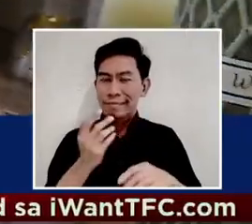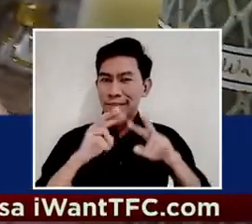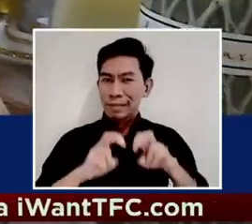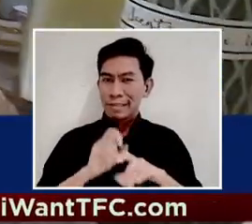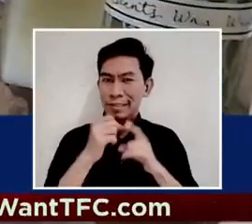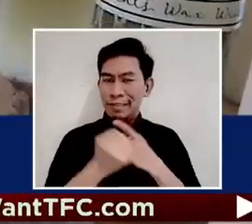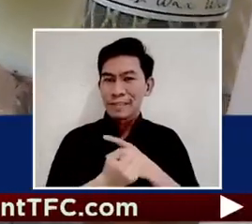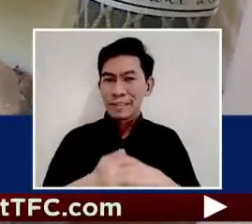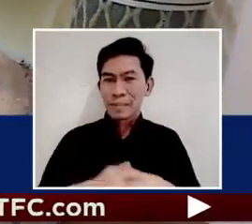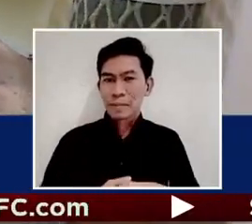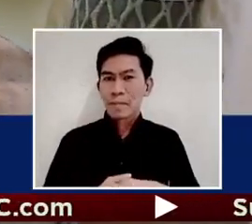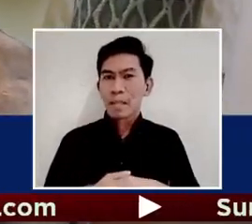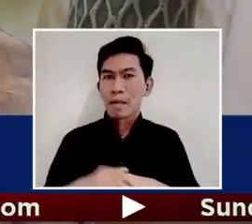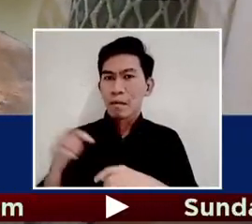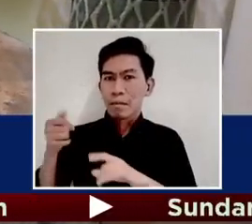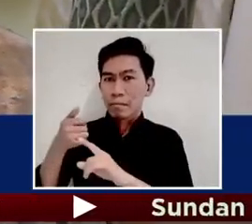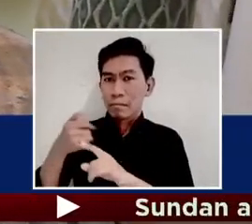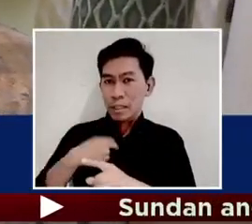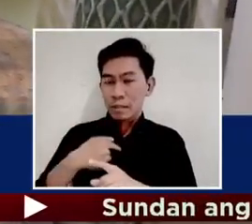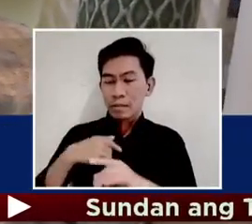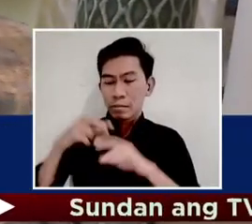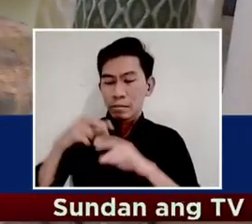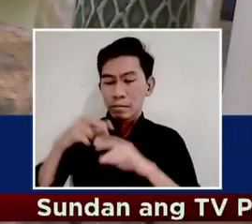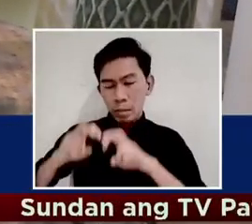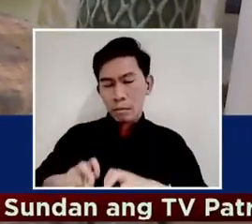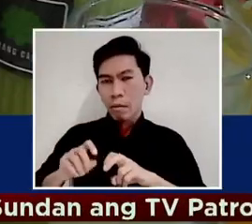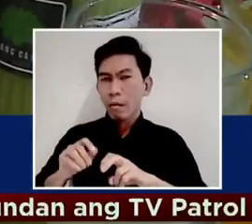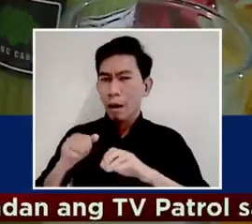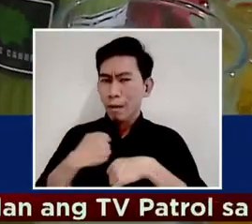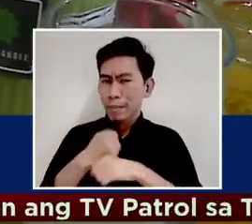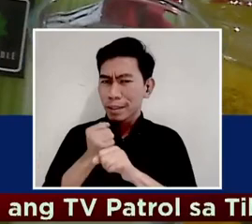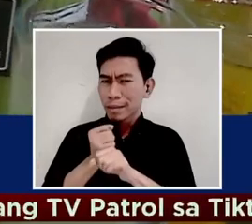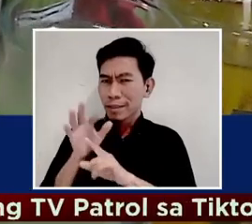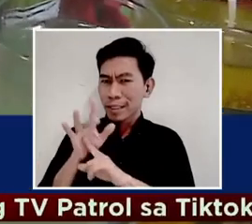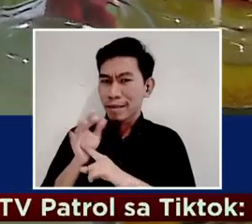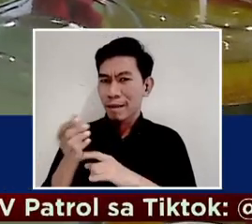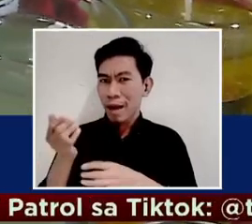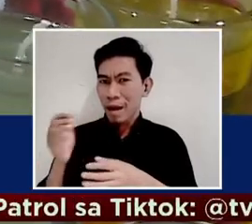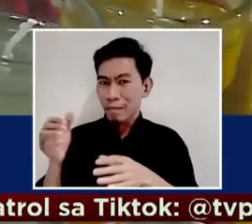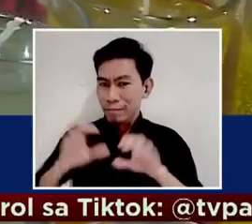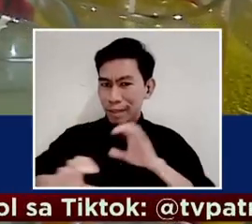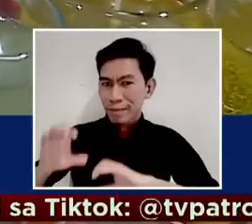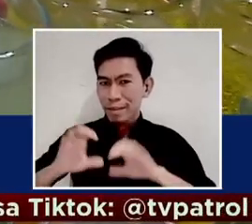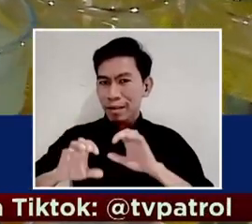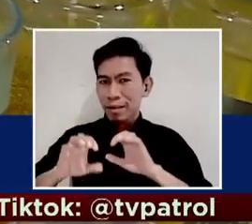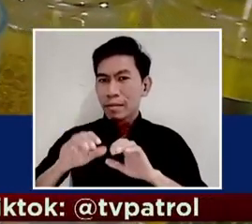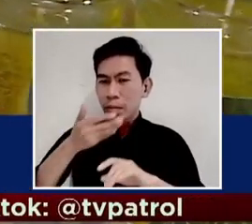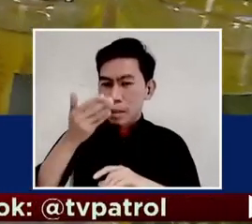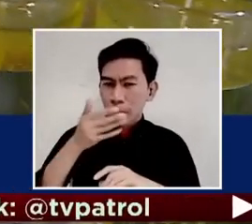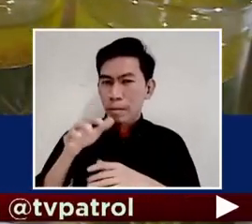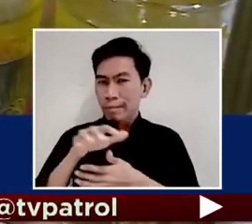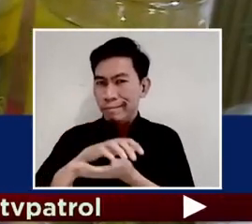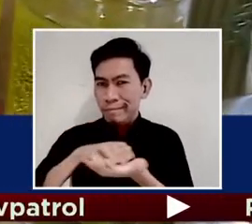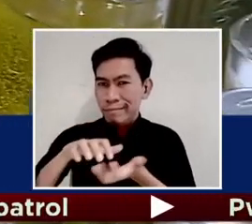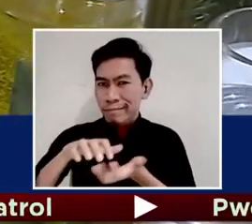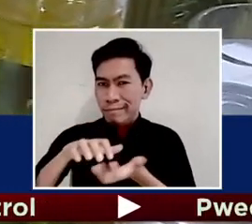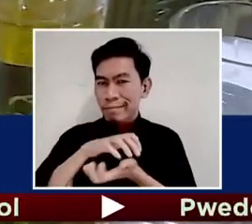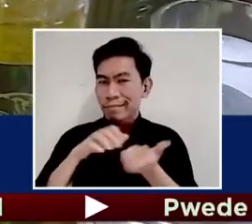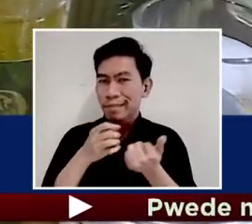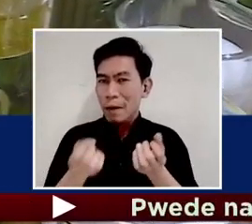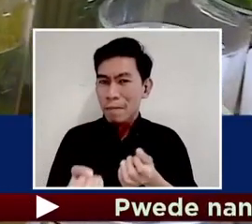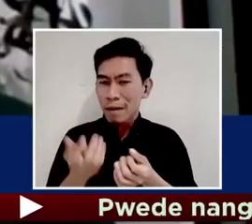siya timplahin, paano idagdag yung pabango sa kandila, gaano kadami, paano mo, at higit sa lahat, paano